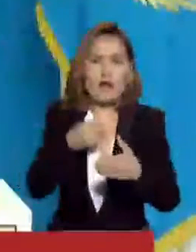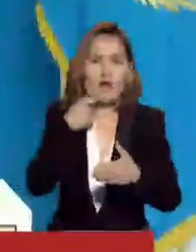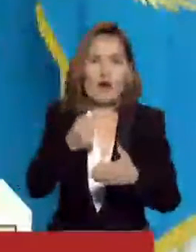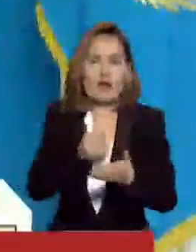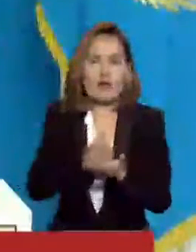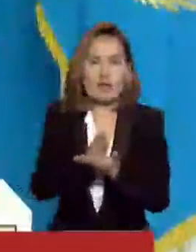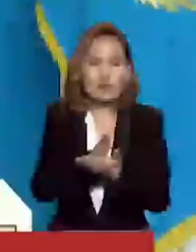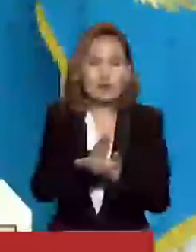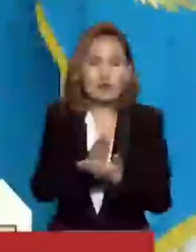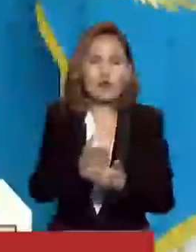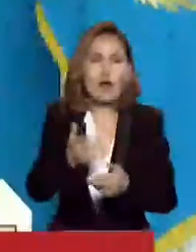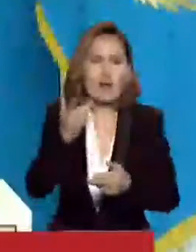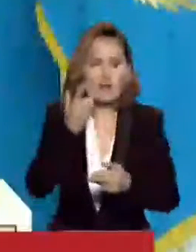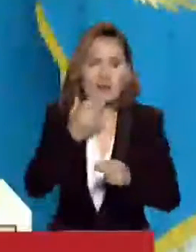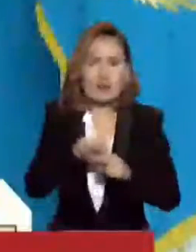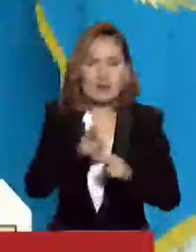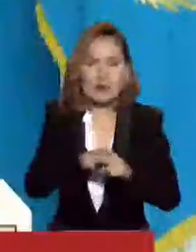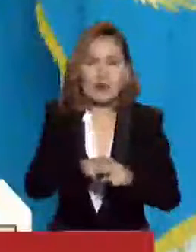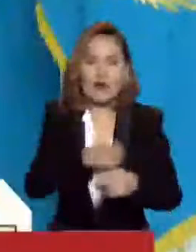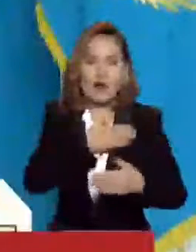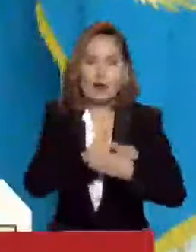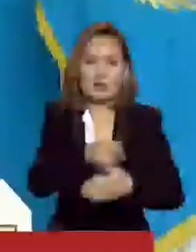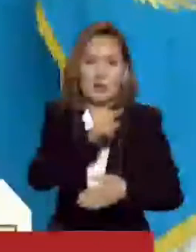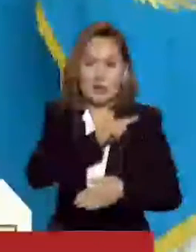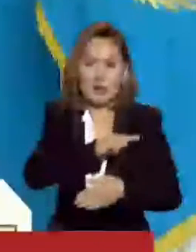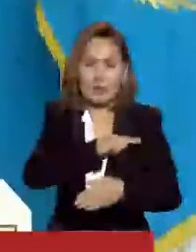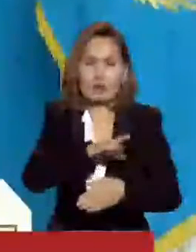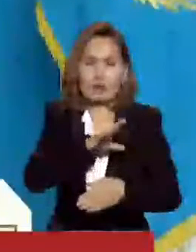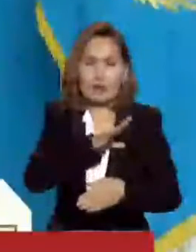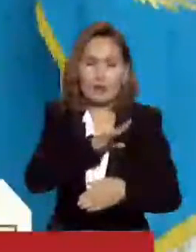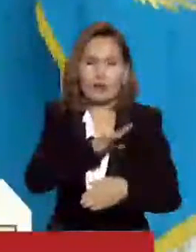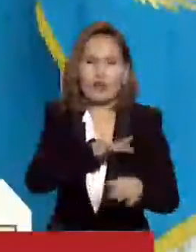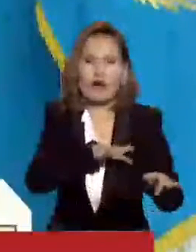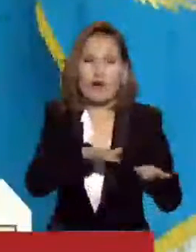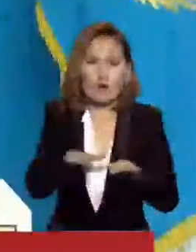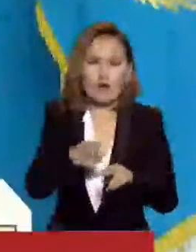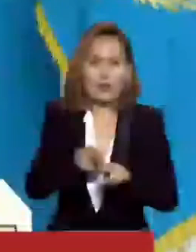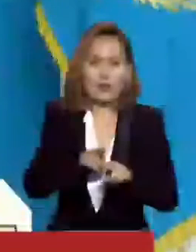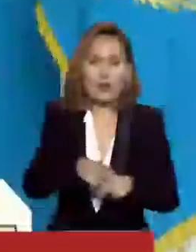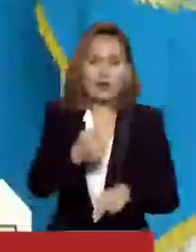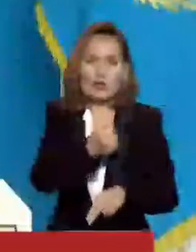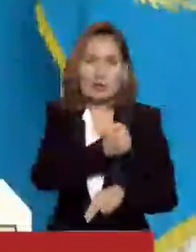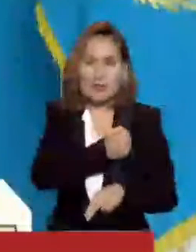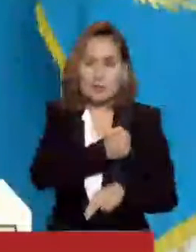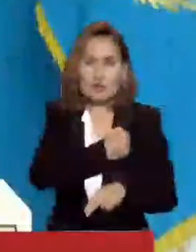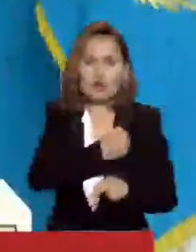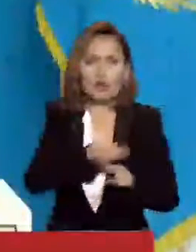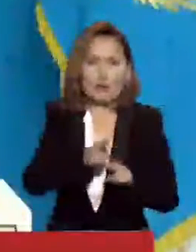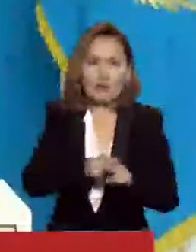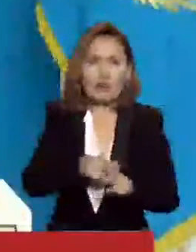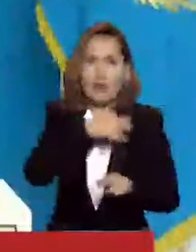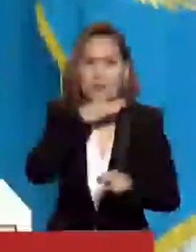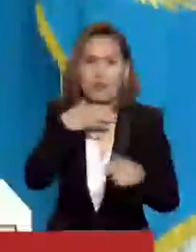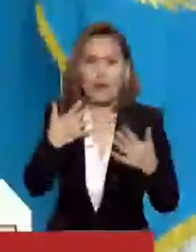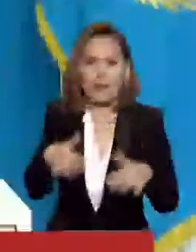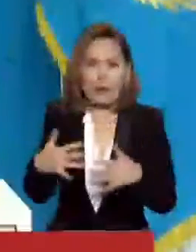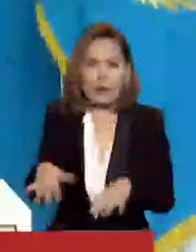военнослужащих. Они приняли на себя удар воинствующих группировок и, к сожалению, несут потери.